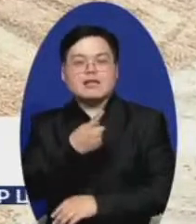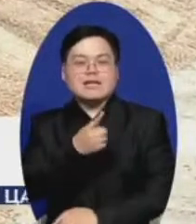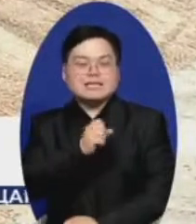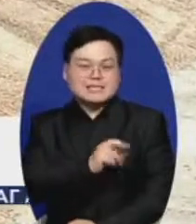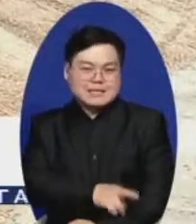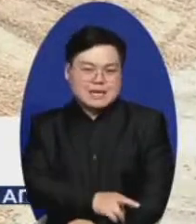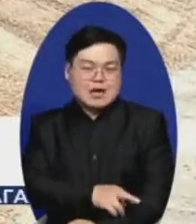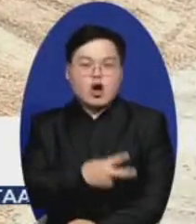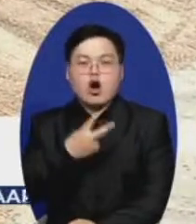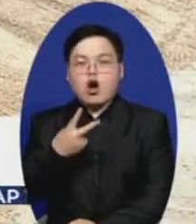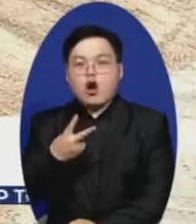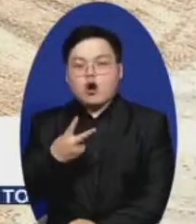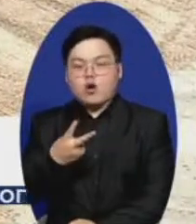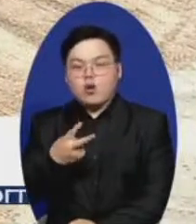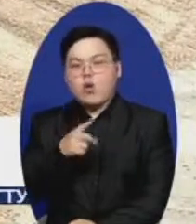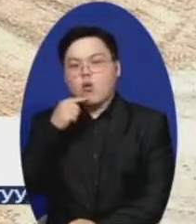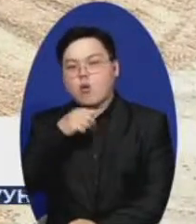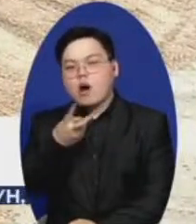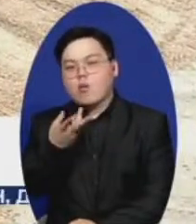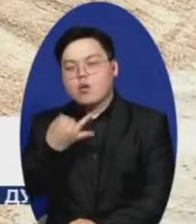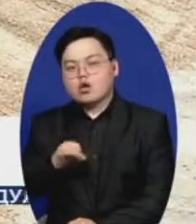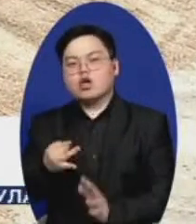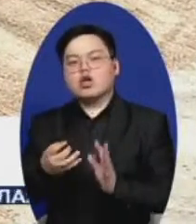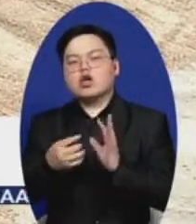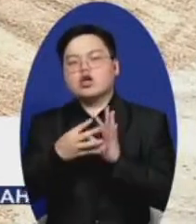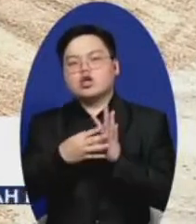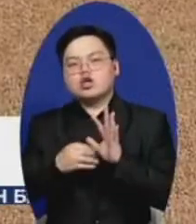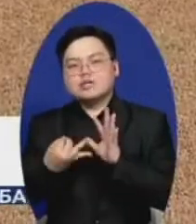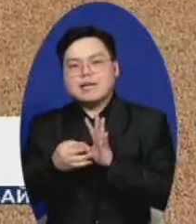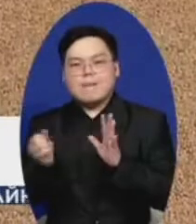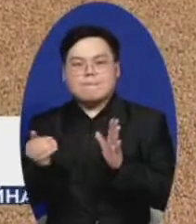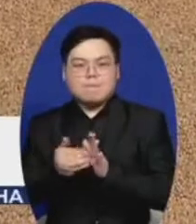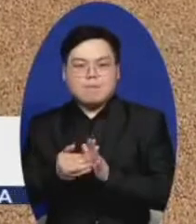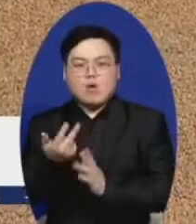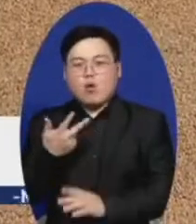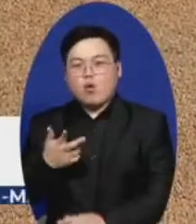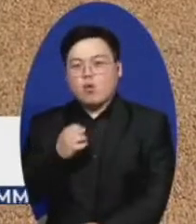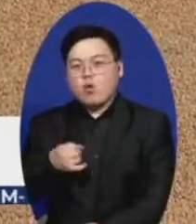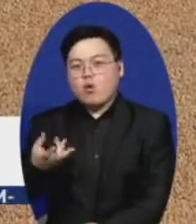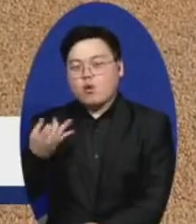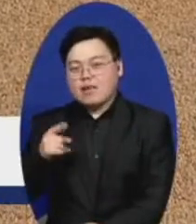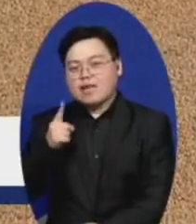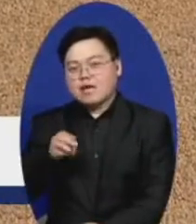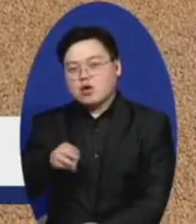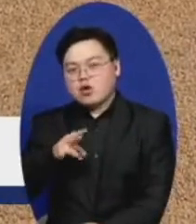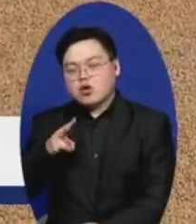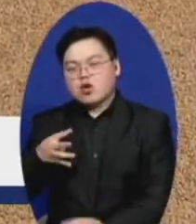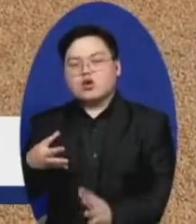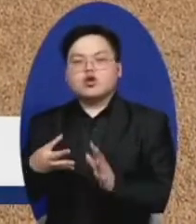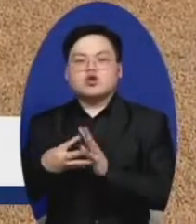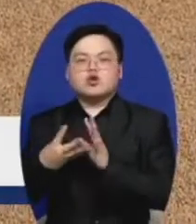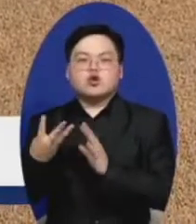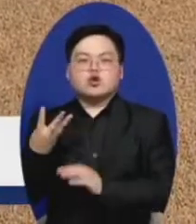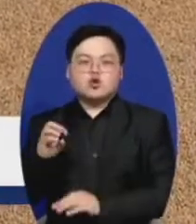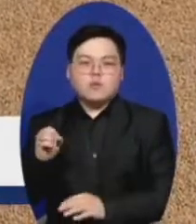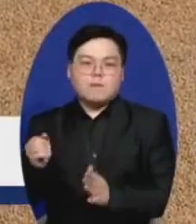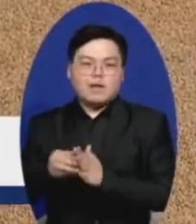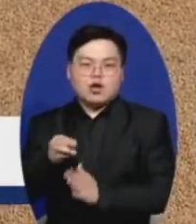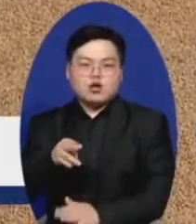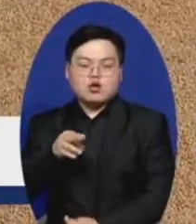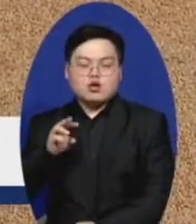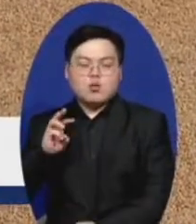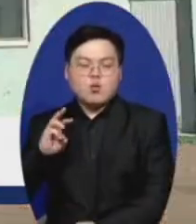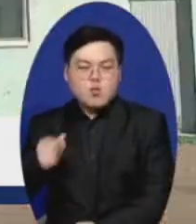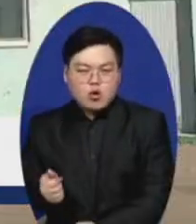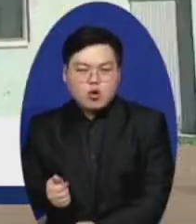2-р ангиллын улаан буудай 1 тонн 970 мянган төгрөг, 3-р ангиллын улаан буудай 1 тонн 940 мянган төгрөг,